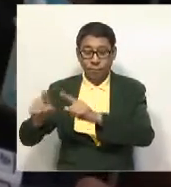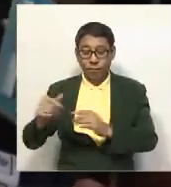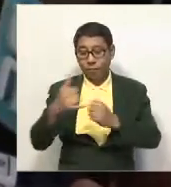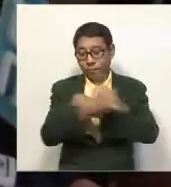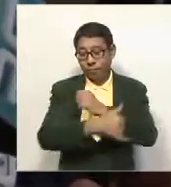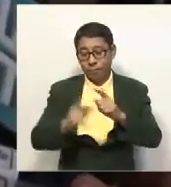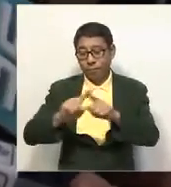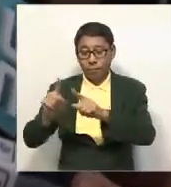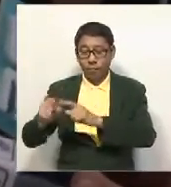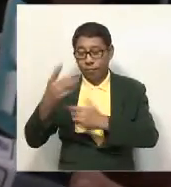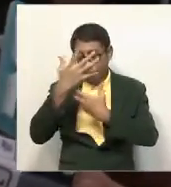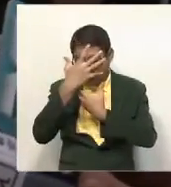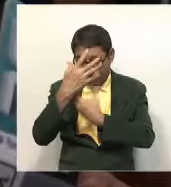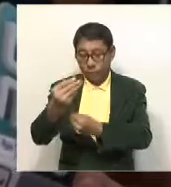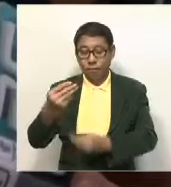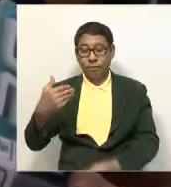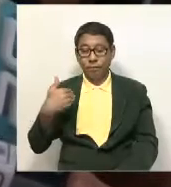เทศที่จะต้องใส่ใจ